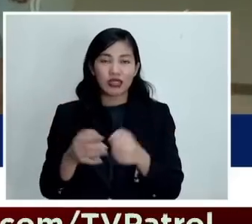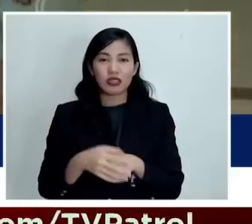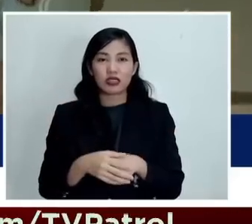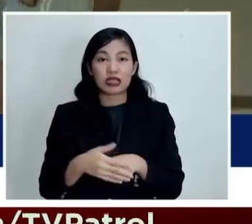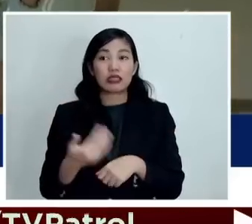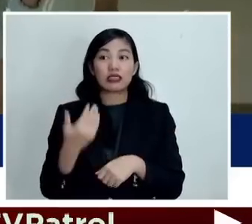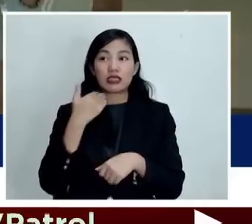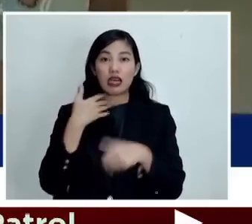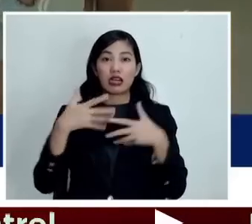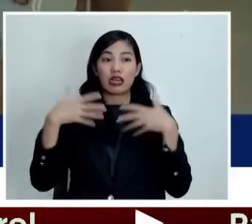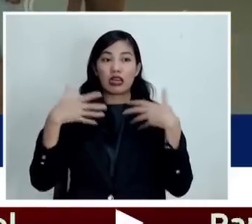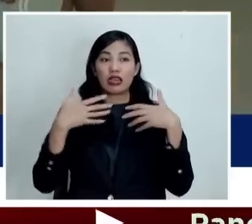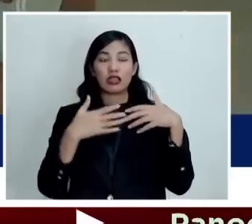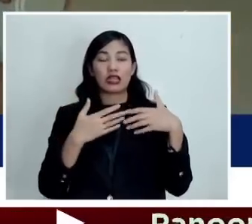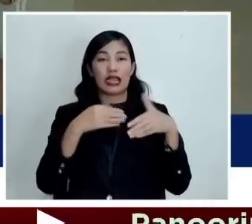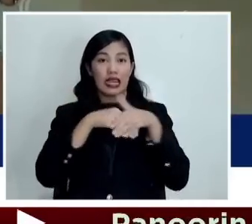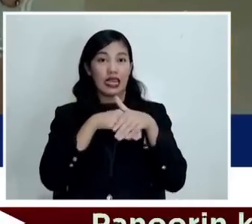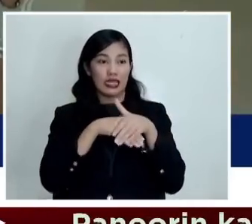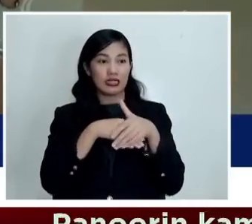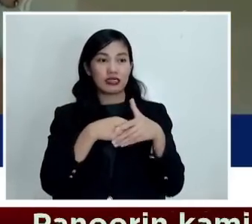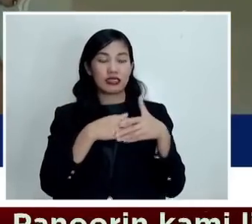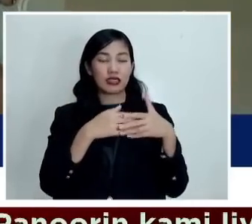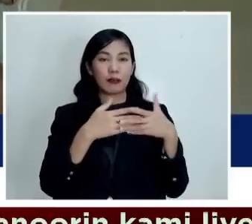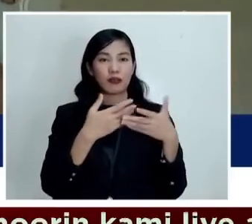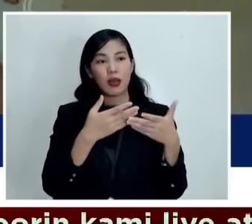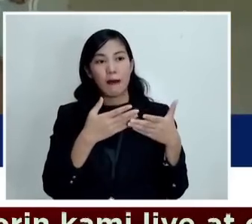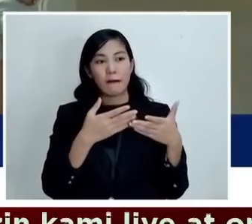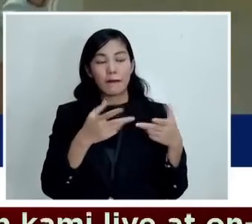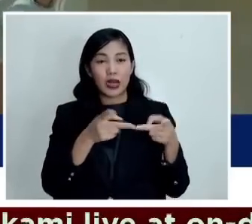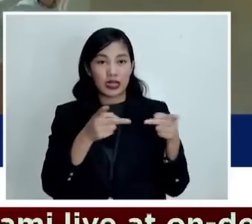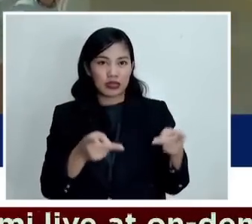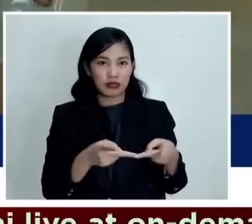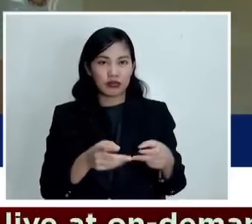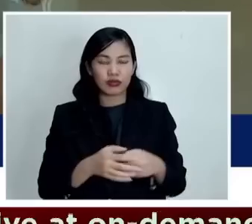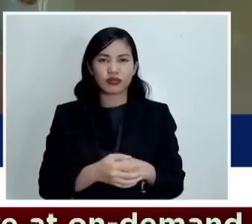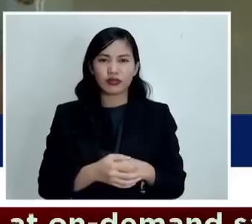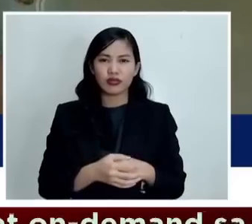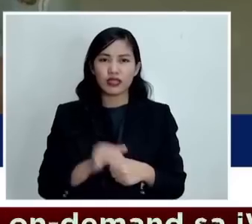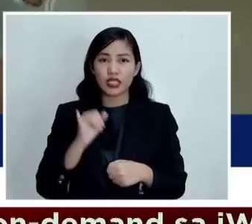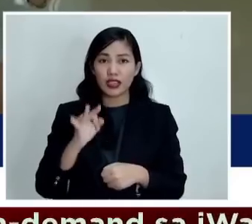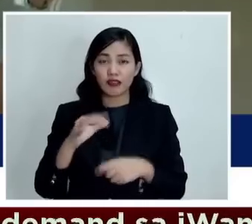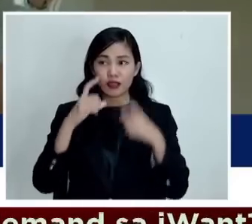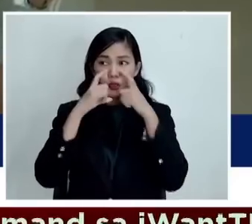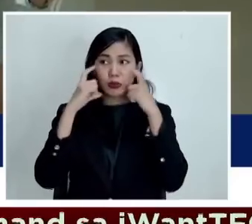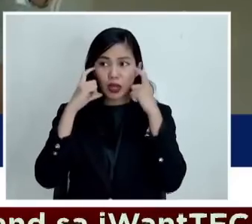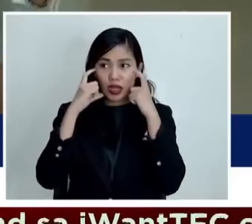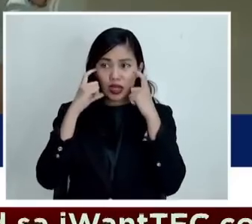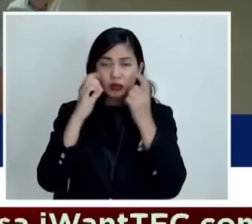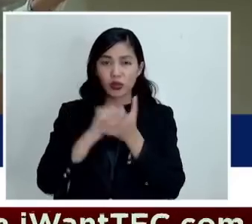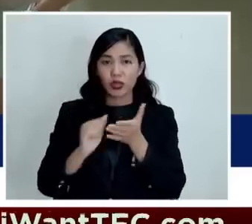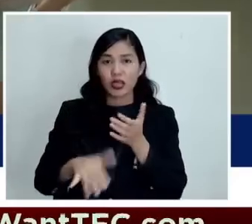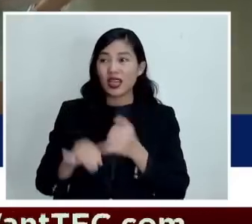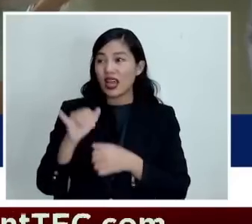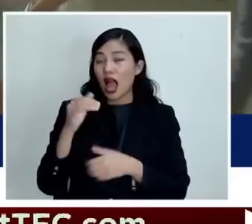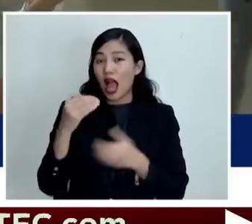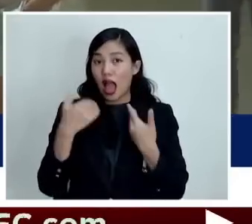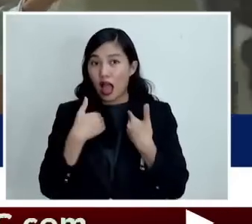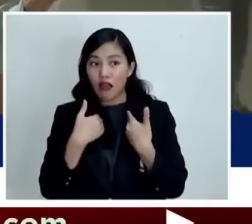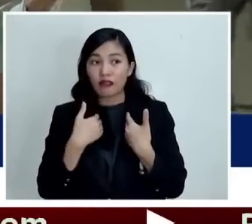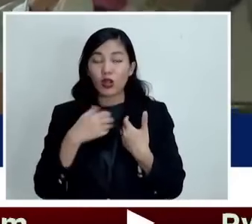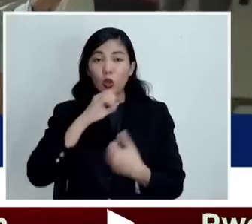spaces. Kung huhuba rin man, Alvin, ay dapat tanungin mo muna yung iyong sarili. Ako ba may uuwian na matanda, bata